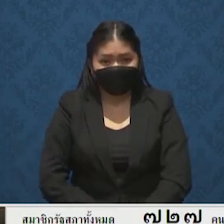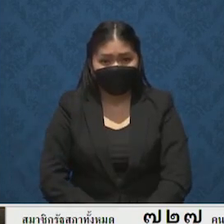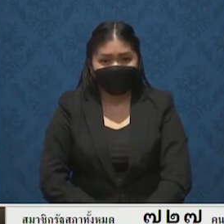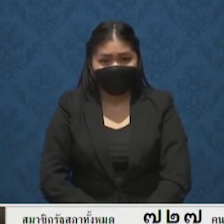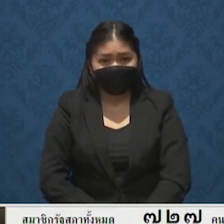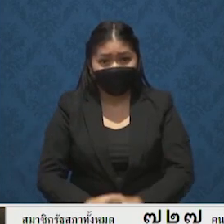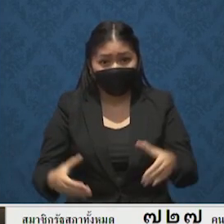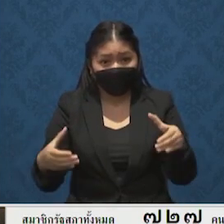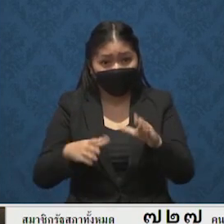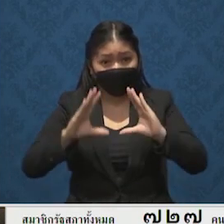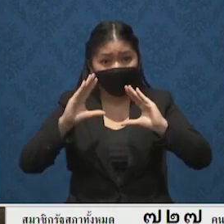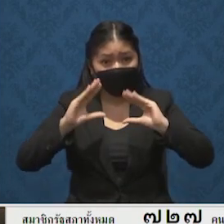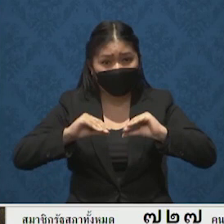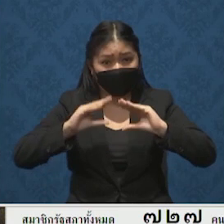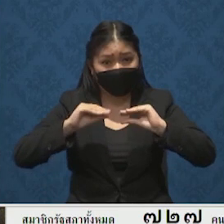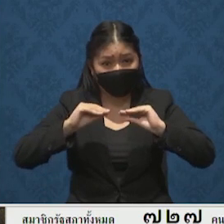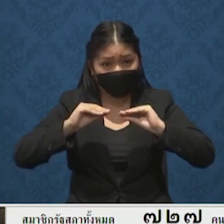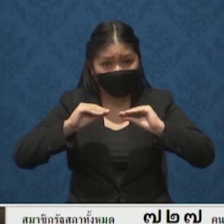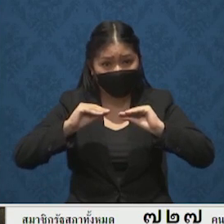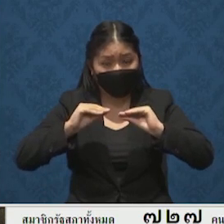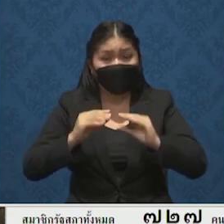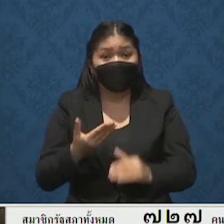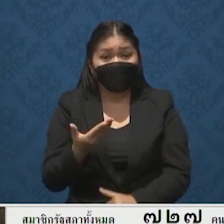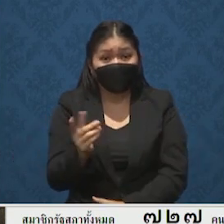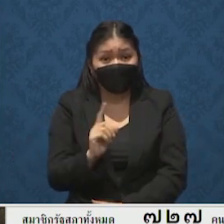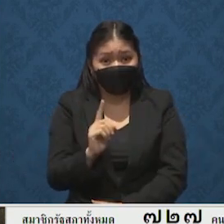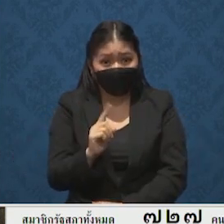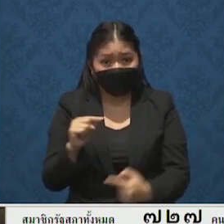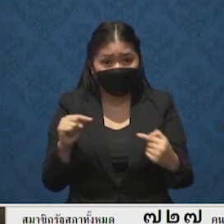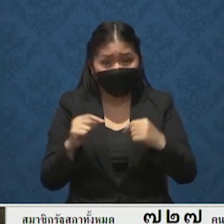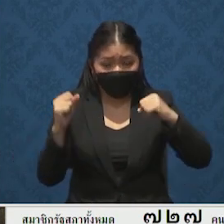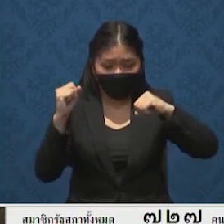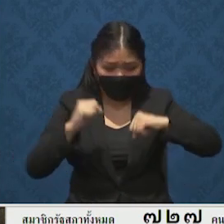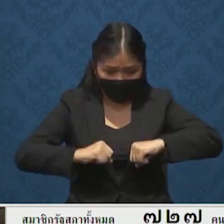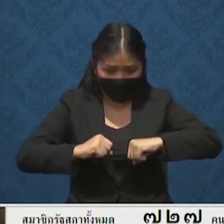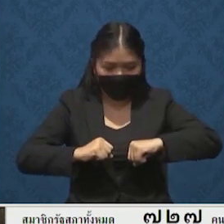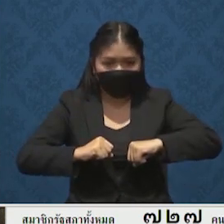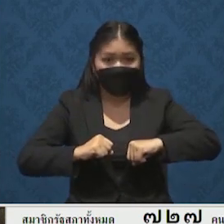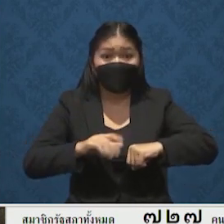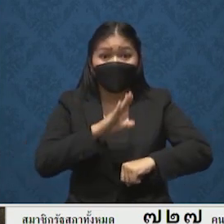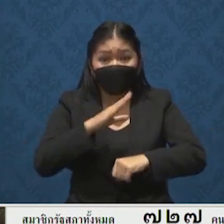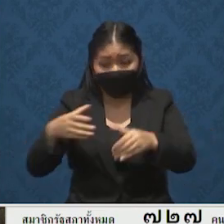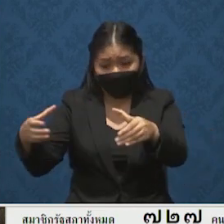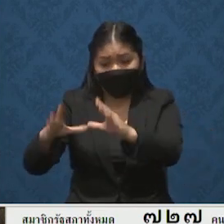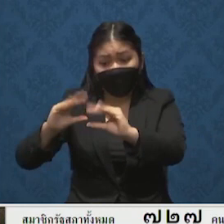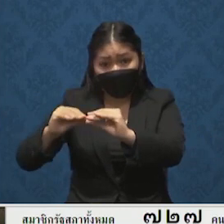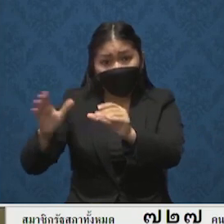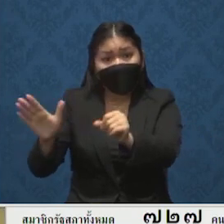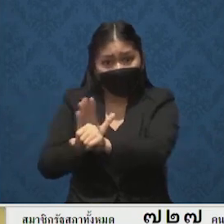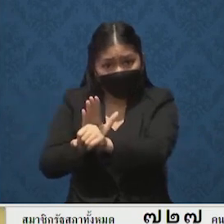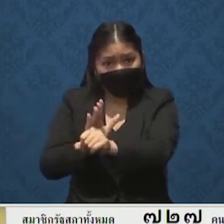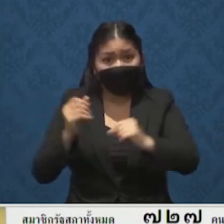องค์ประชุมนั้นไม่เพียงแต่ครบในตอนลงมติก็ต้องครบด้วยครับเพราะนั้นองค์ประชุมก็ต้องส